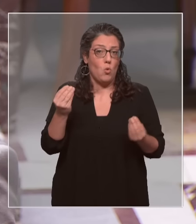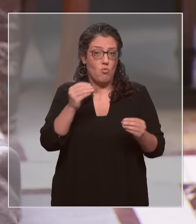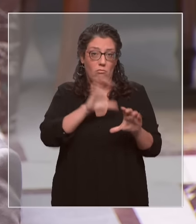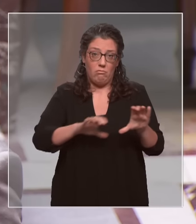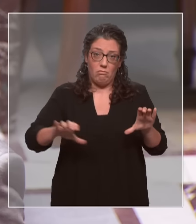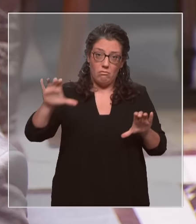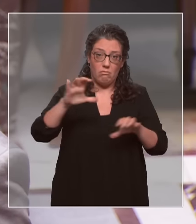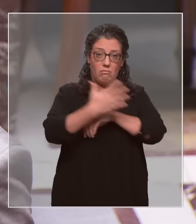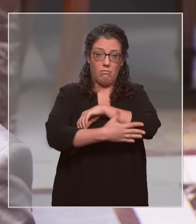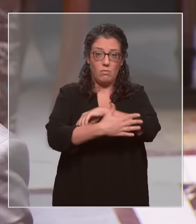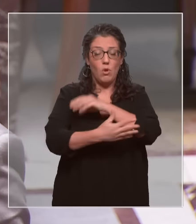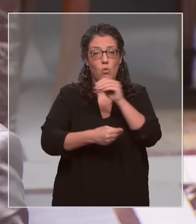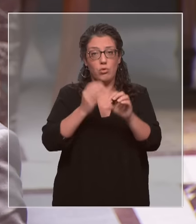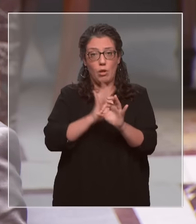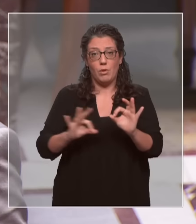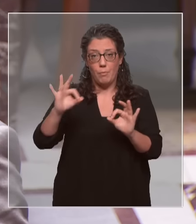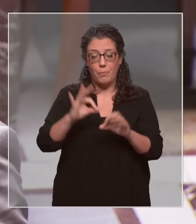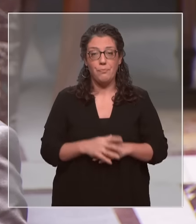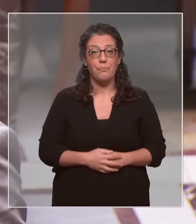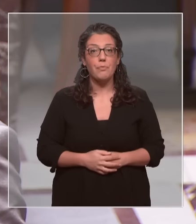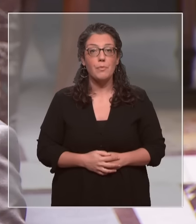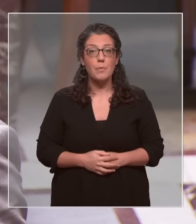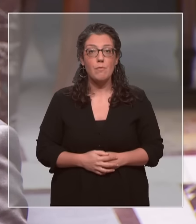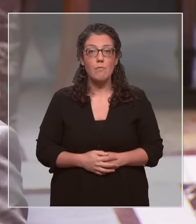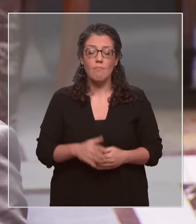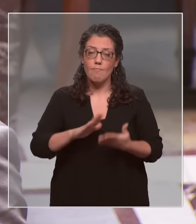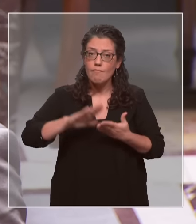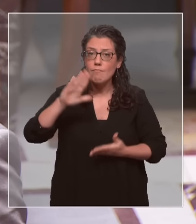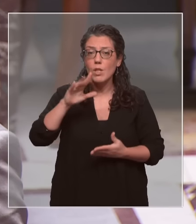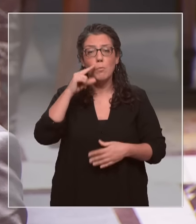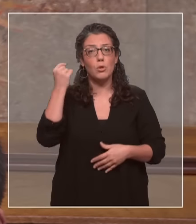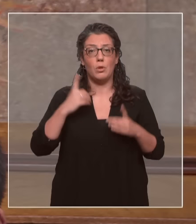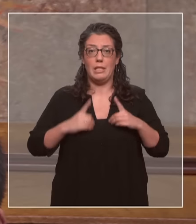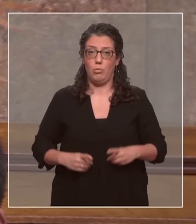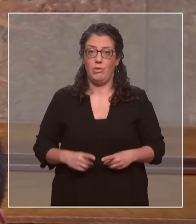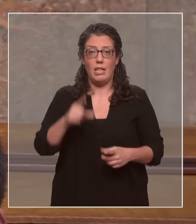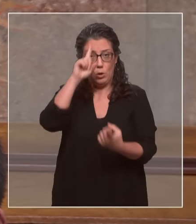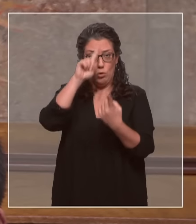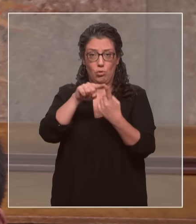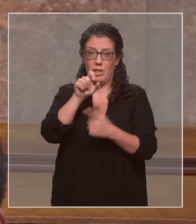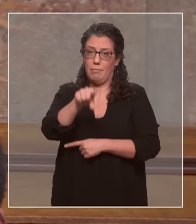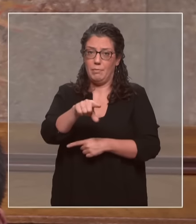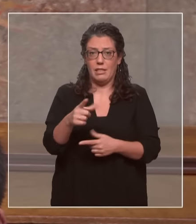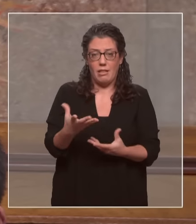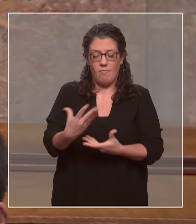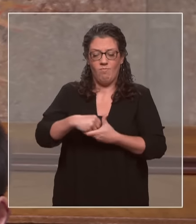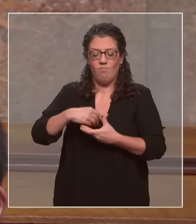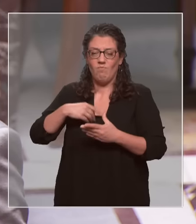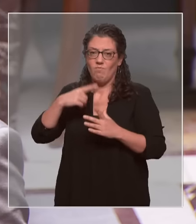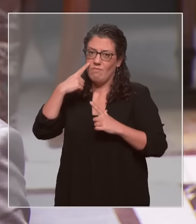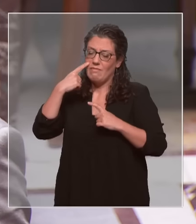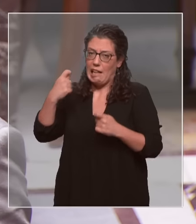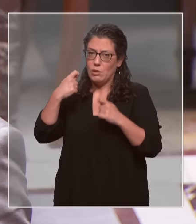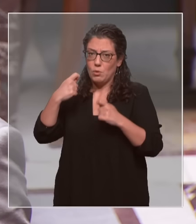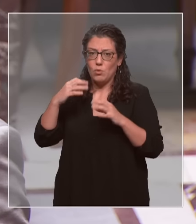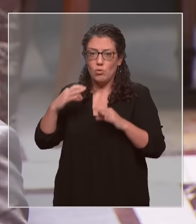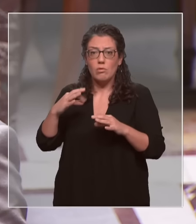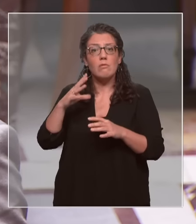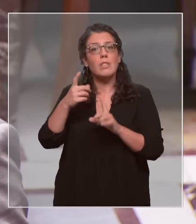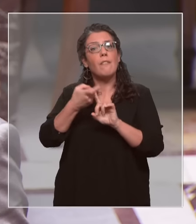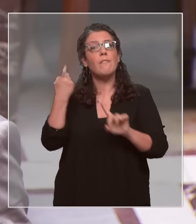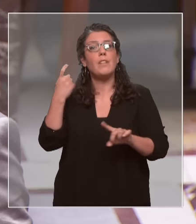et ultramarins. Je veux vous assurer, monsieur le député, que ce sujet fera l'objet d'une attention forte, à la fois dans le cadre de la Grande Cause